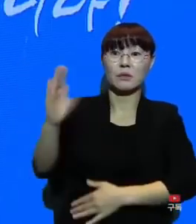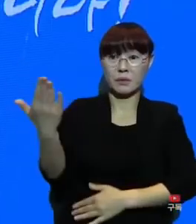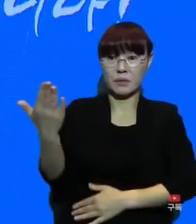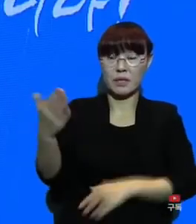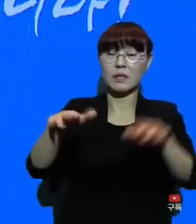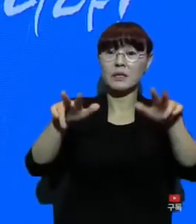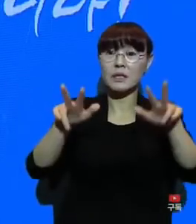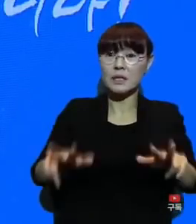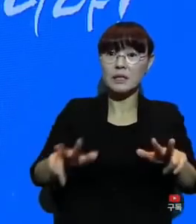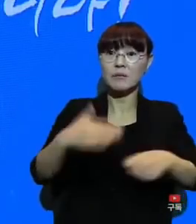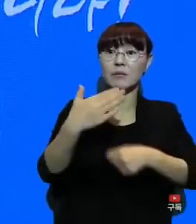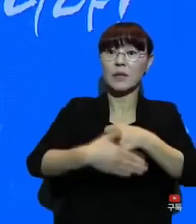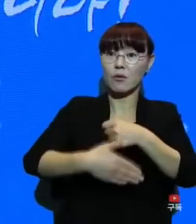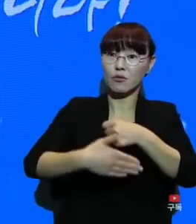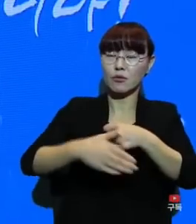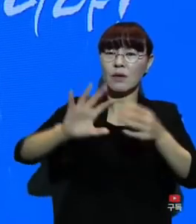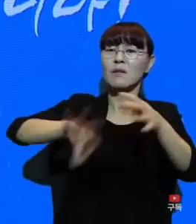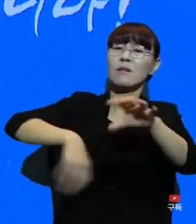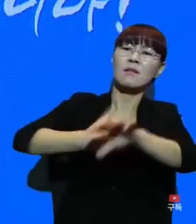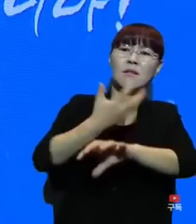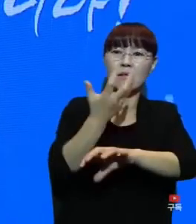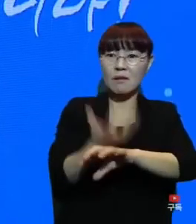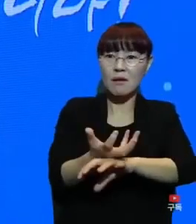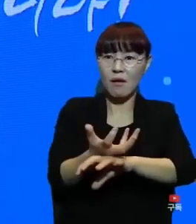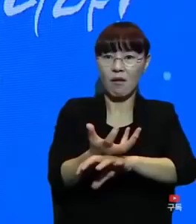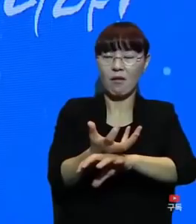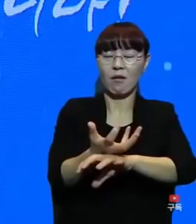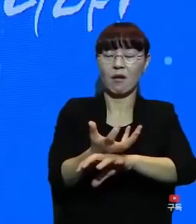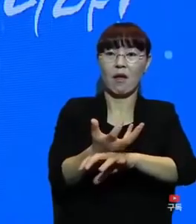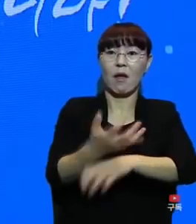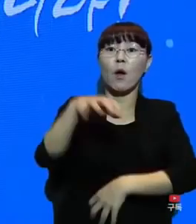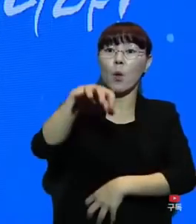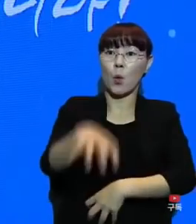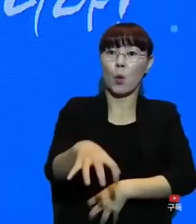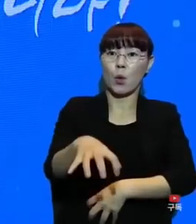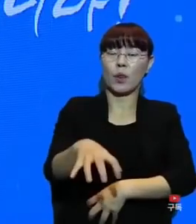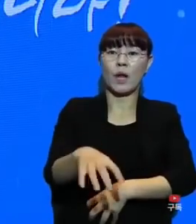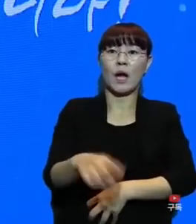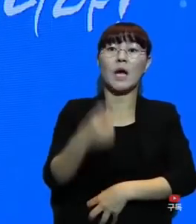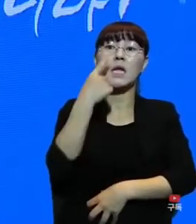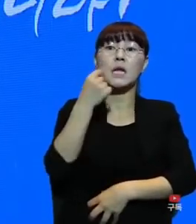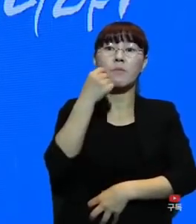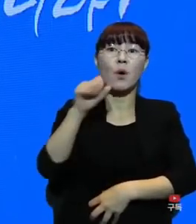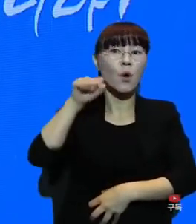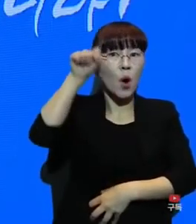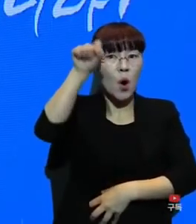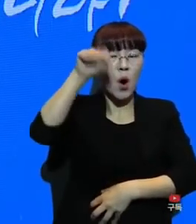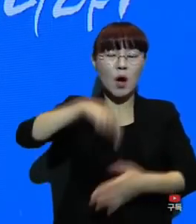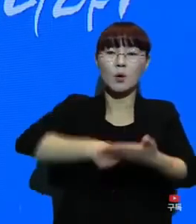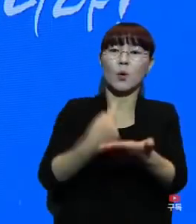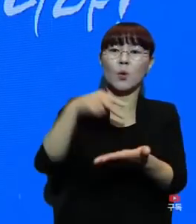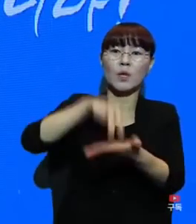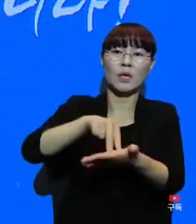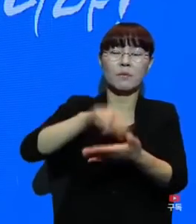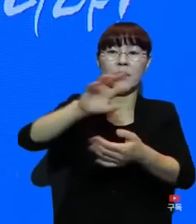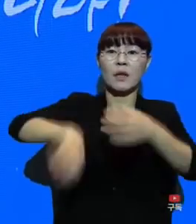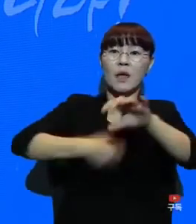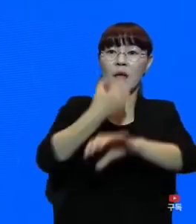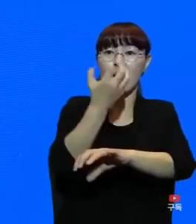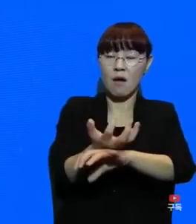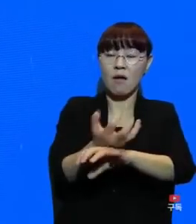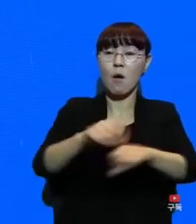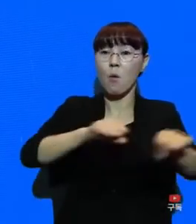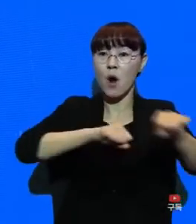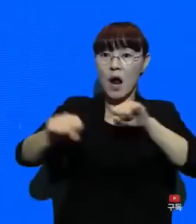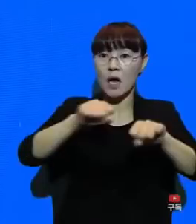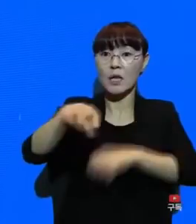이곳은 개혁적 사람과 기계의 고장이 고 항일 독립운동과 근데 개혁 운동의 요람